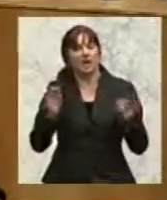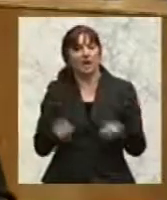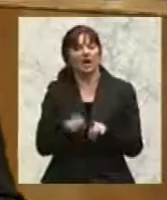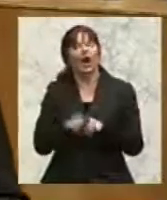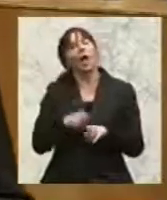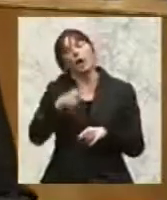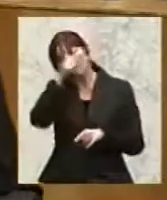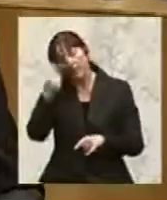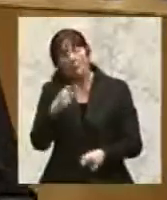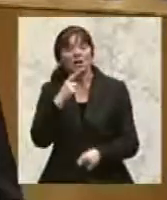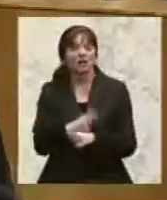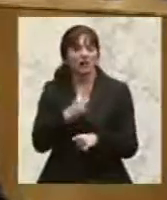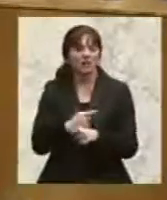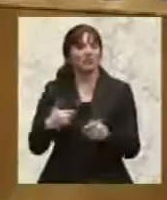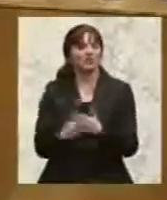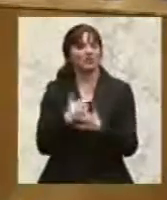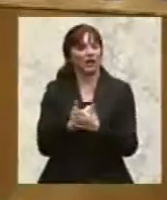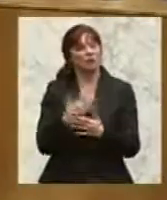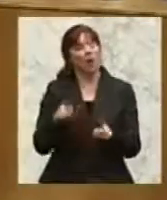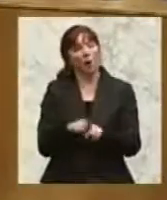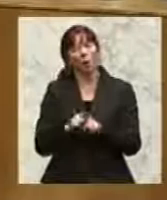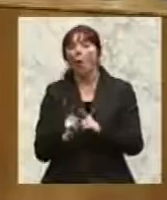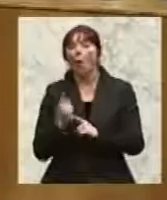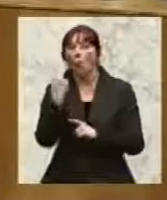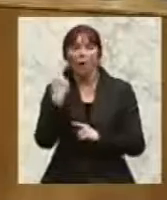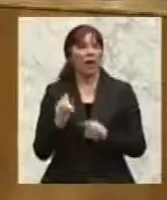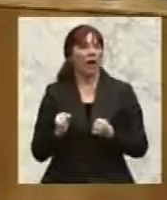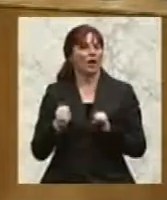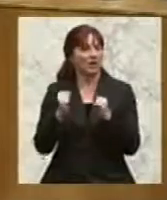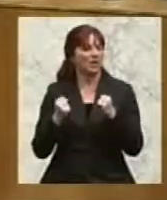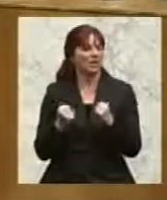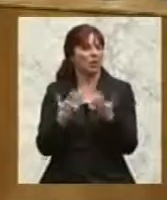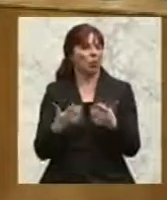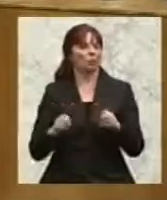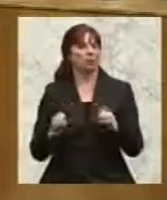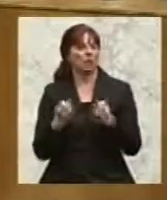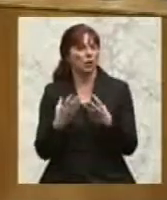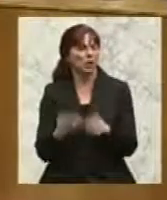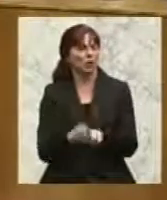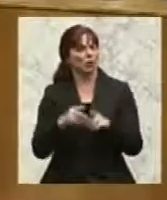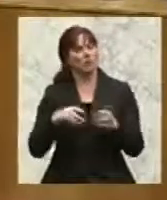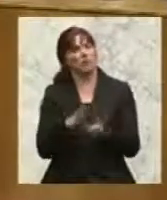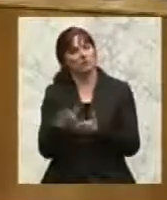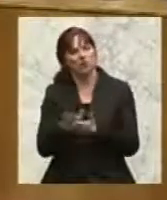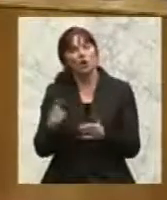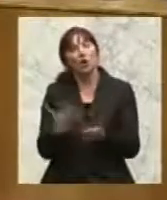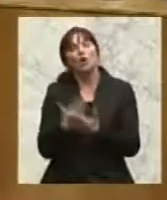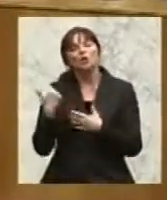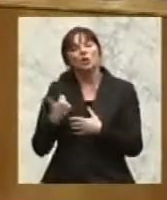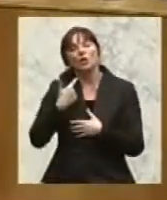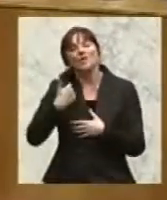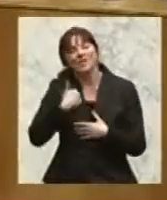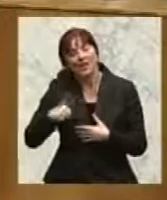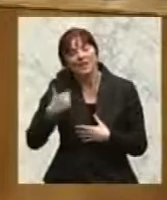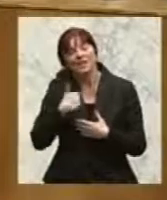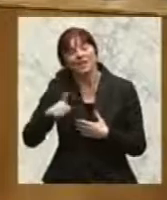zu übermitteln. Ein hoher Aktualisierungsaufwand, allein 2012 wurden dafür 685 Prüfertage aufgewendet.